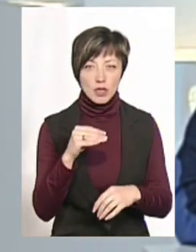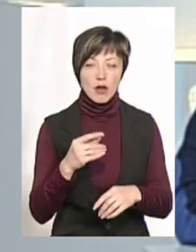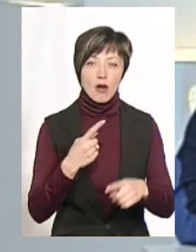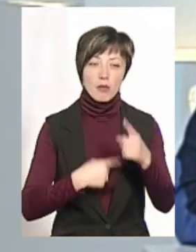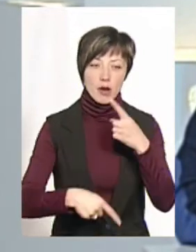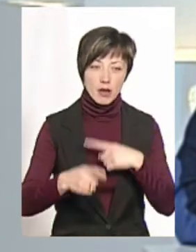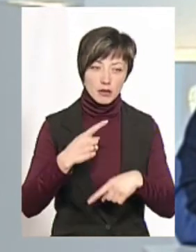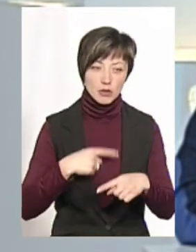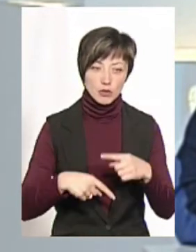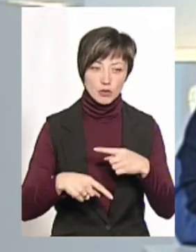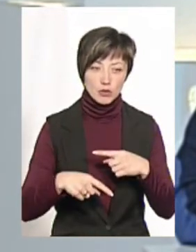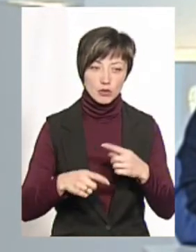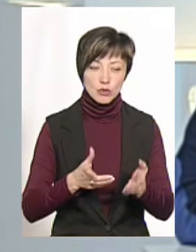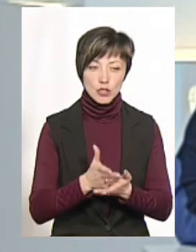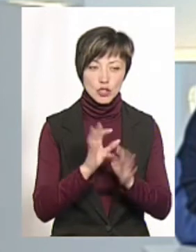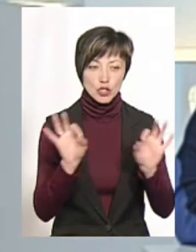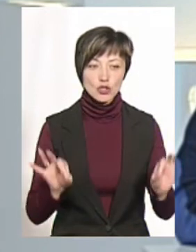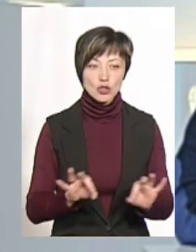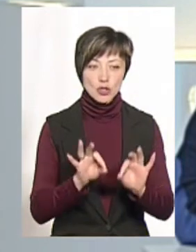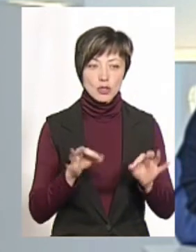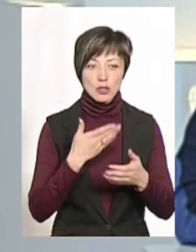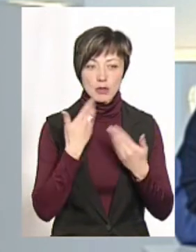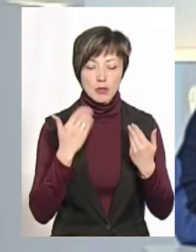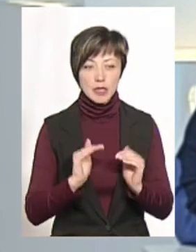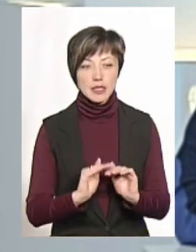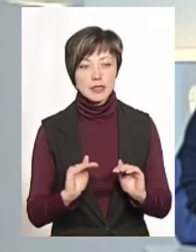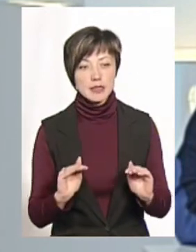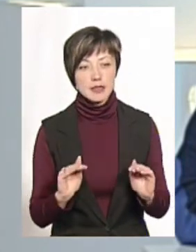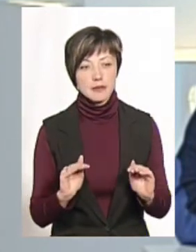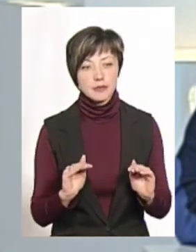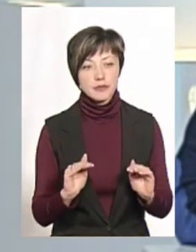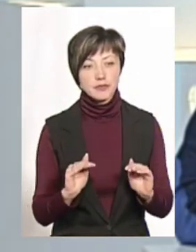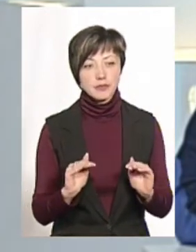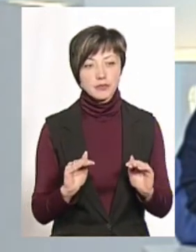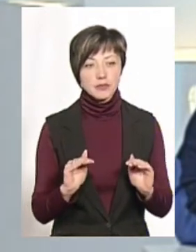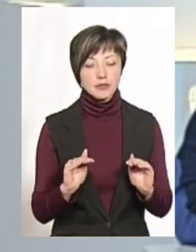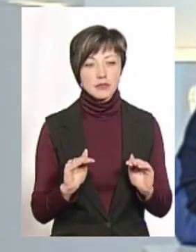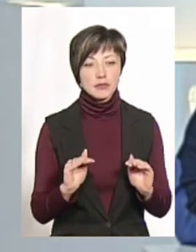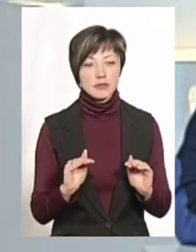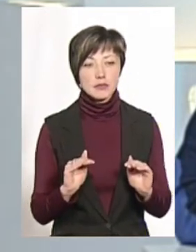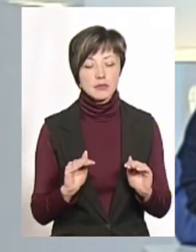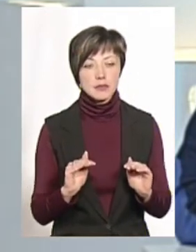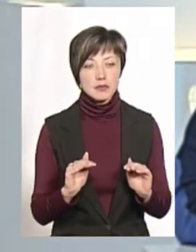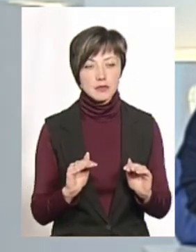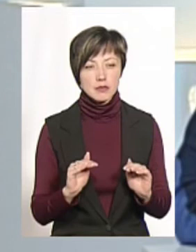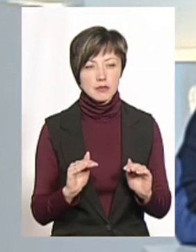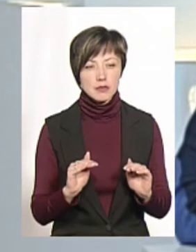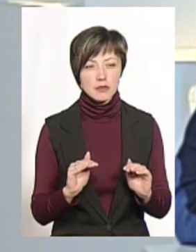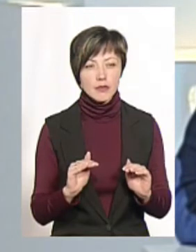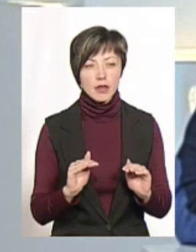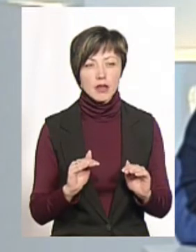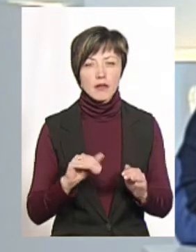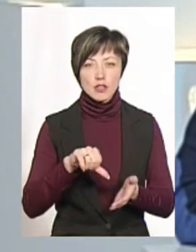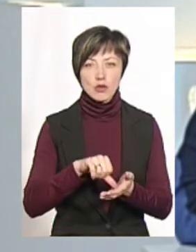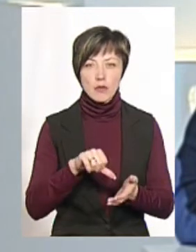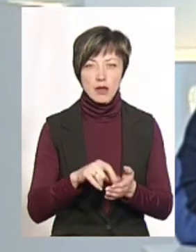в обратному напрямку нічого не де. Діти вночі, вони там за наше місто виступають на